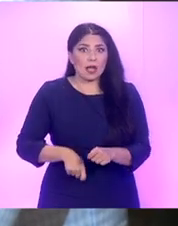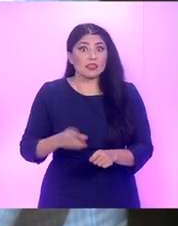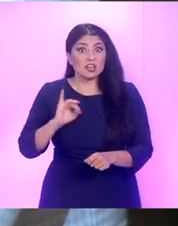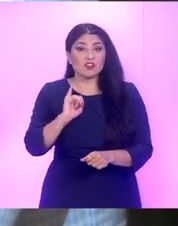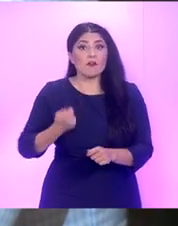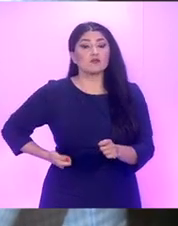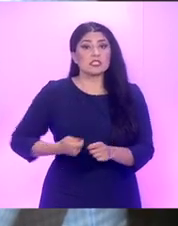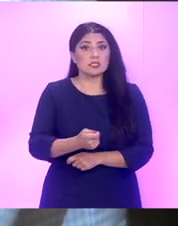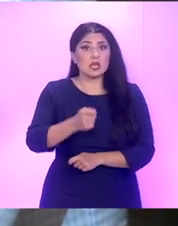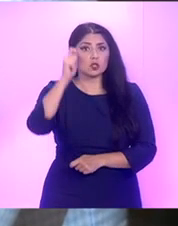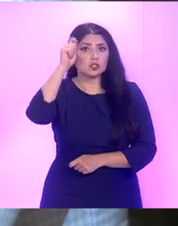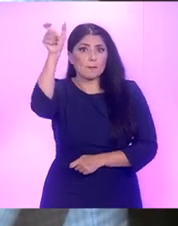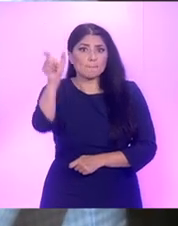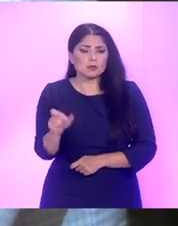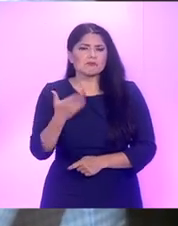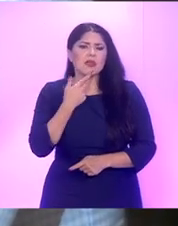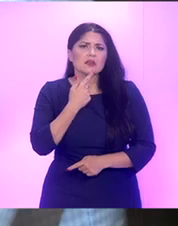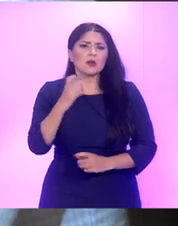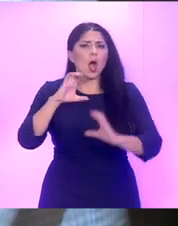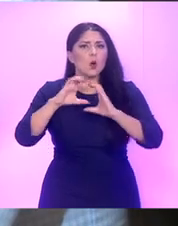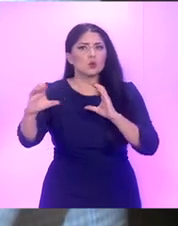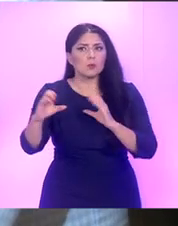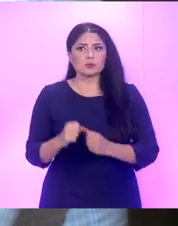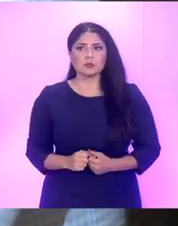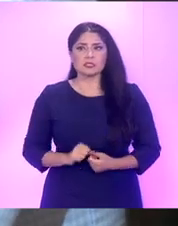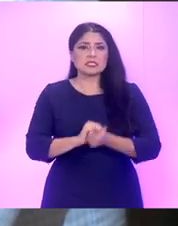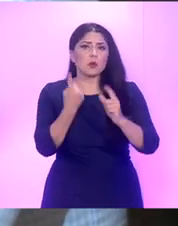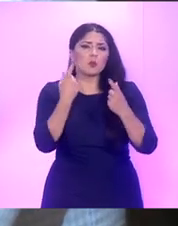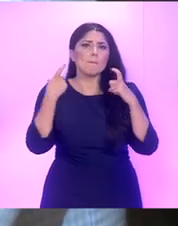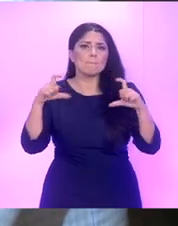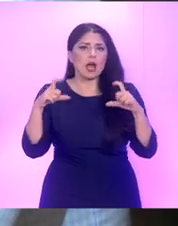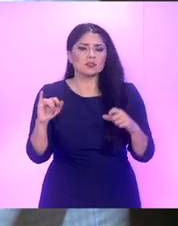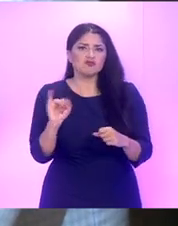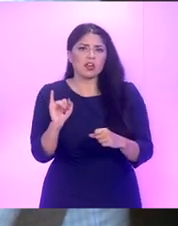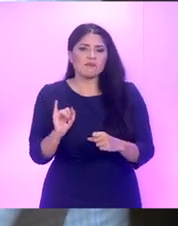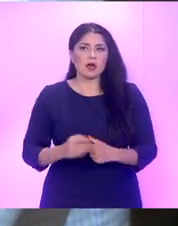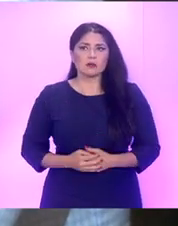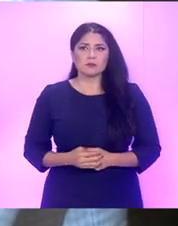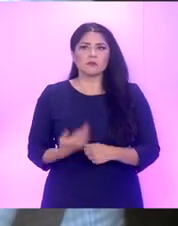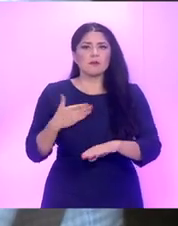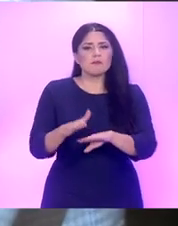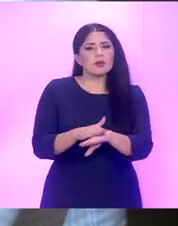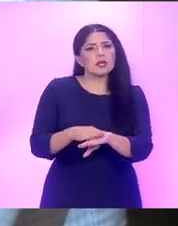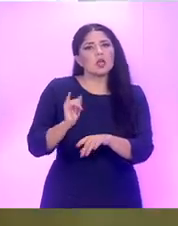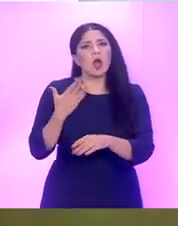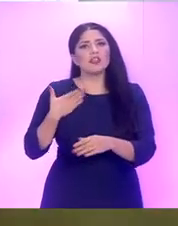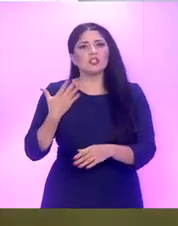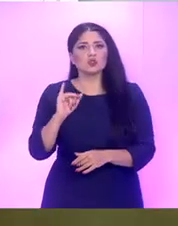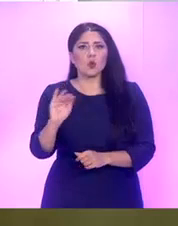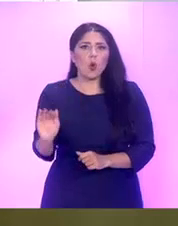o sesizare a unui cetățean, cum că într-un autobuz sau într-un parc, cineva mângâie, pipăie,